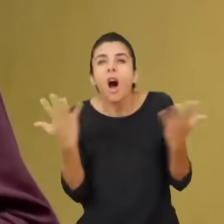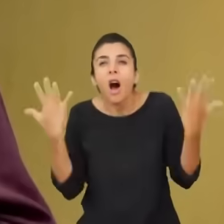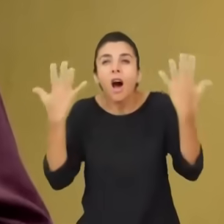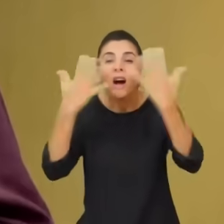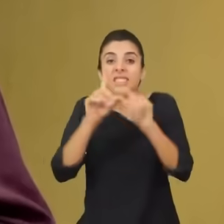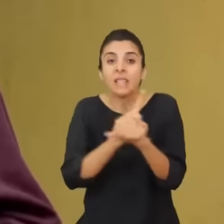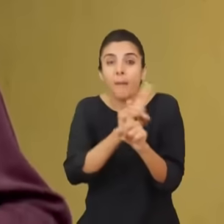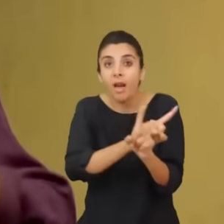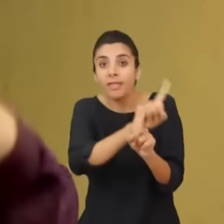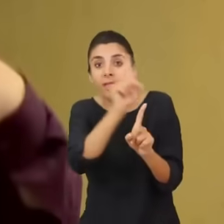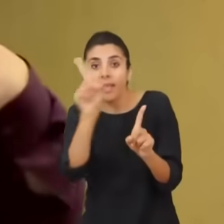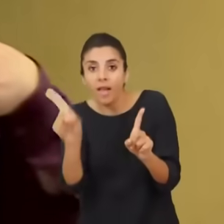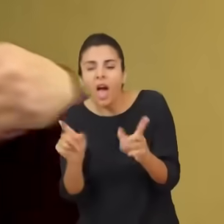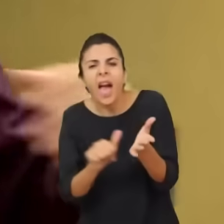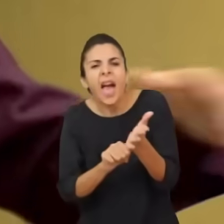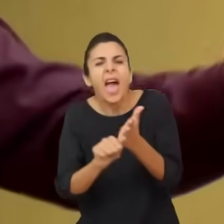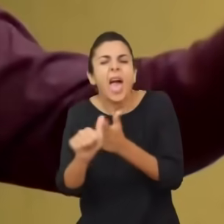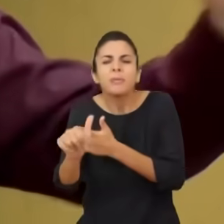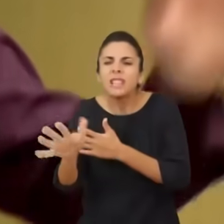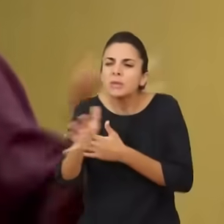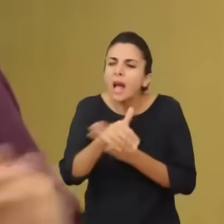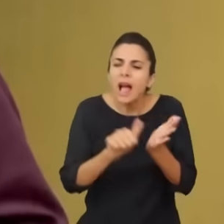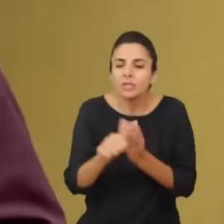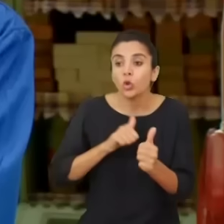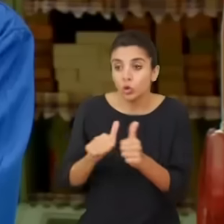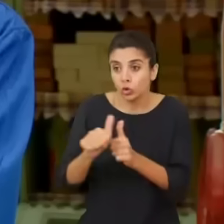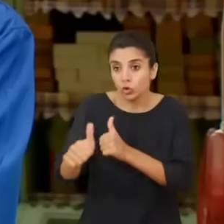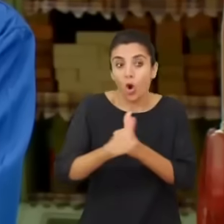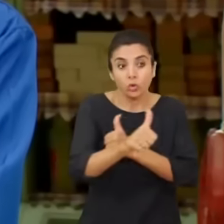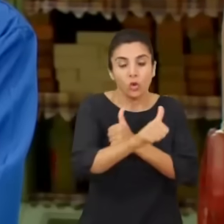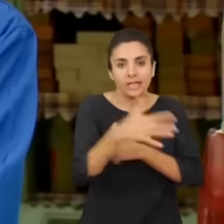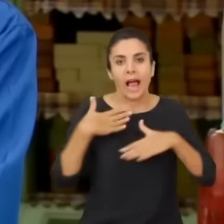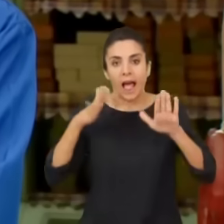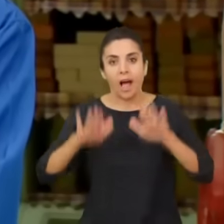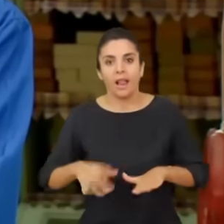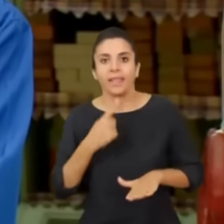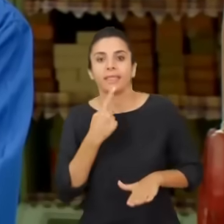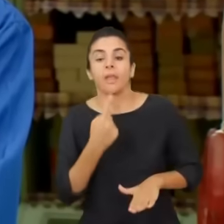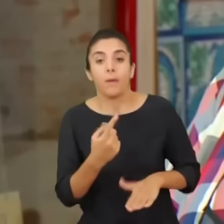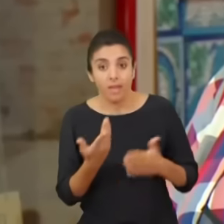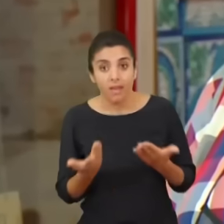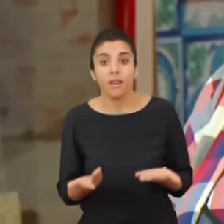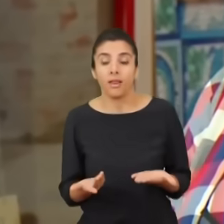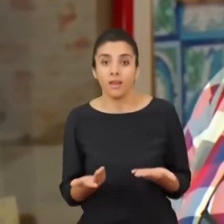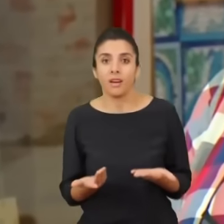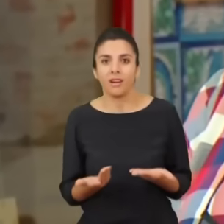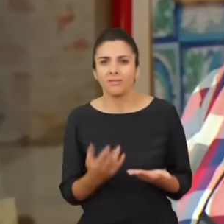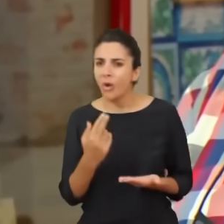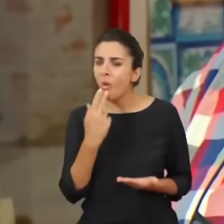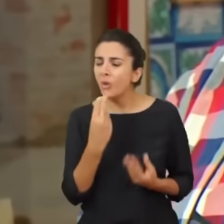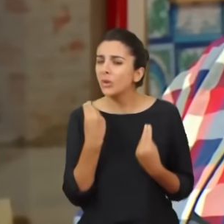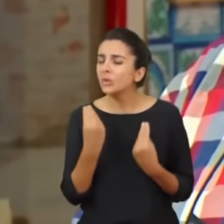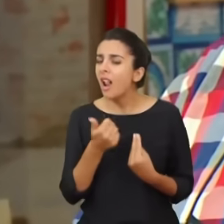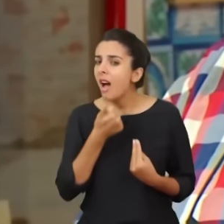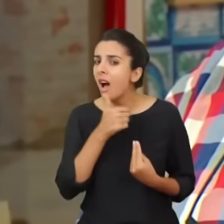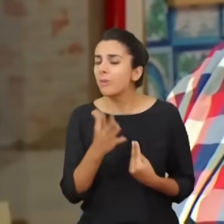olan zamanda hepsinden uzak durmak demektir oruç. Ya ne güzel konuştun Basri